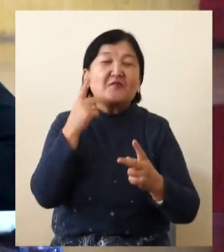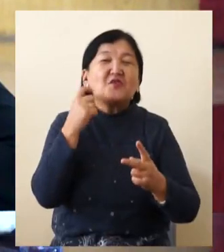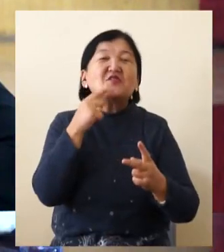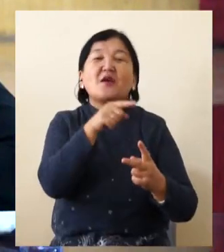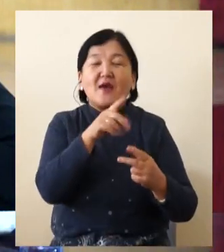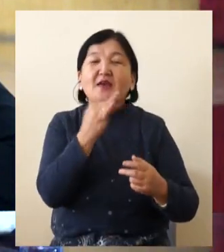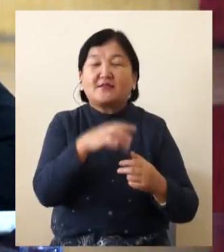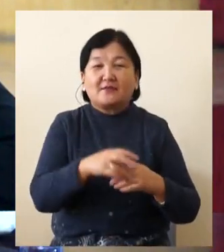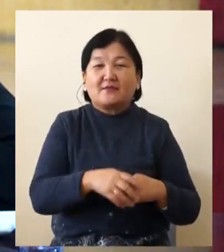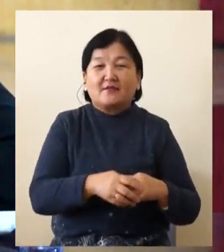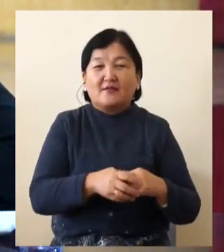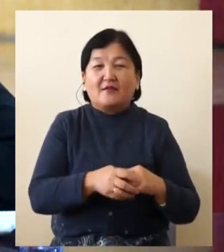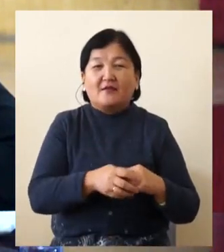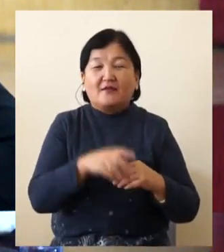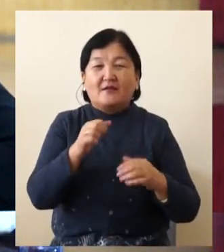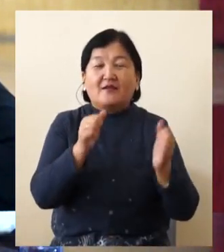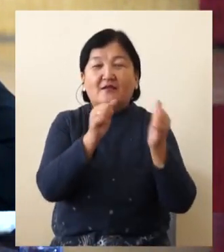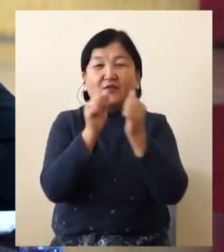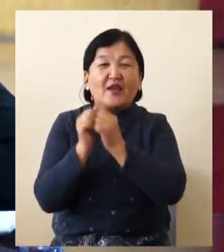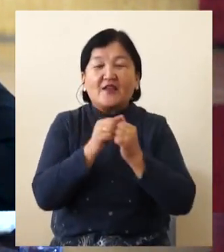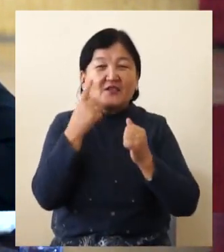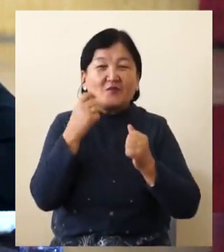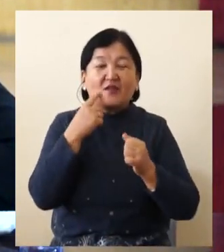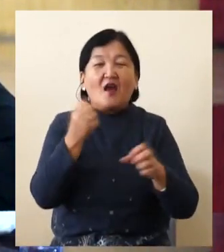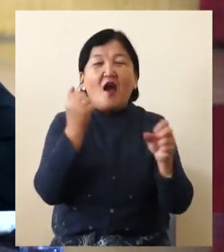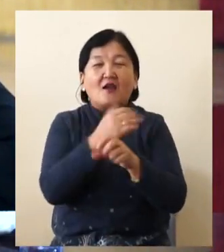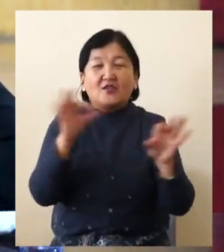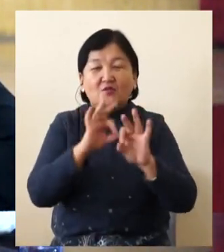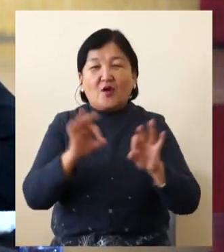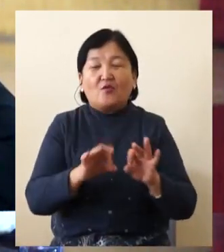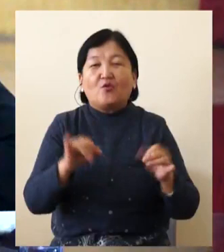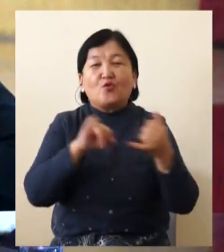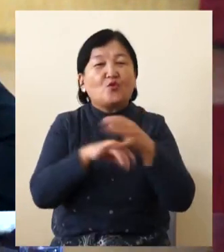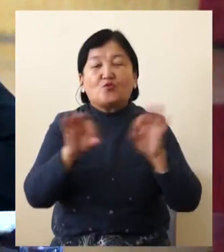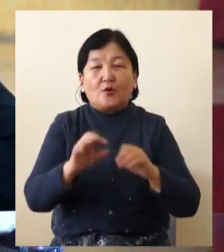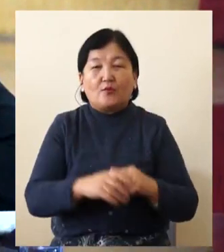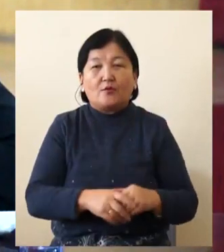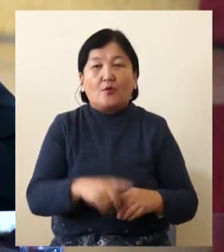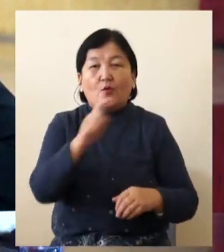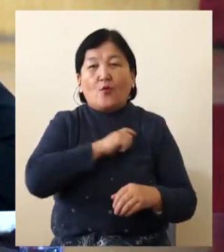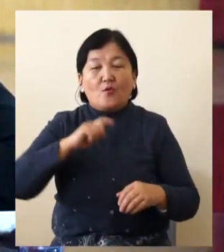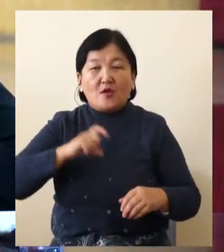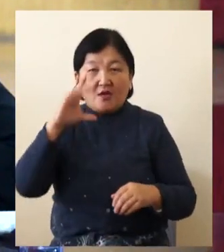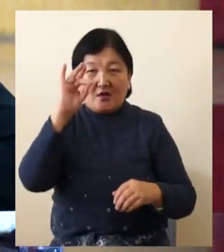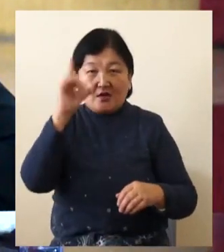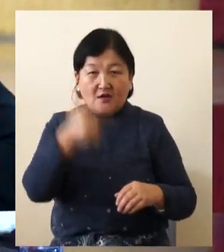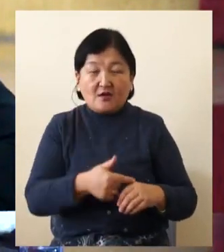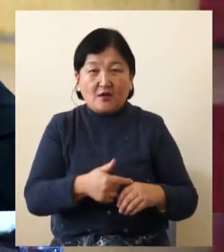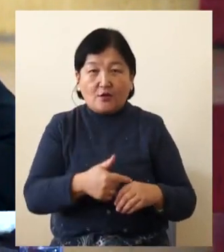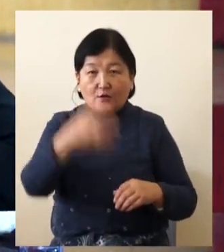Тэгээд найз бүсгүй нөхөрчгүй ажилчгүй болчихоо тэр өдөр. Тэг хувийн хэрэг уруу